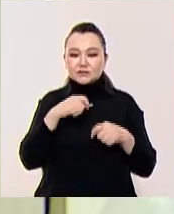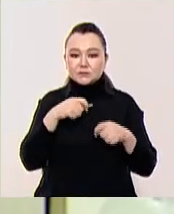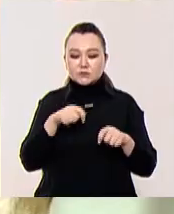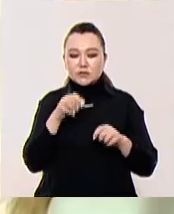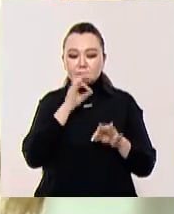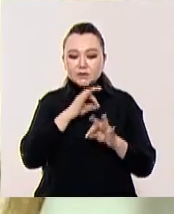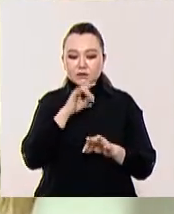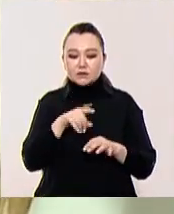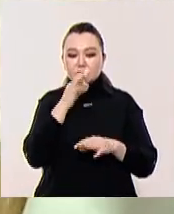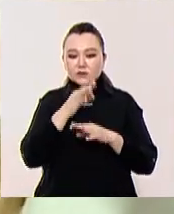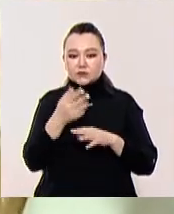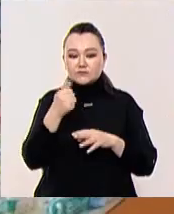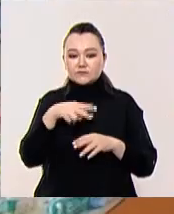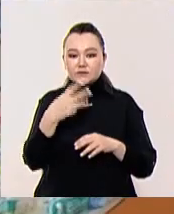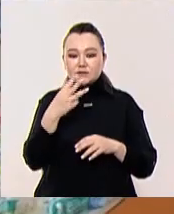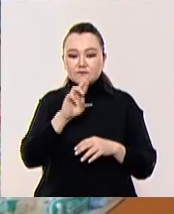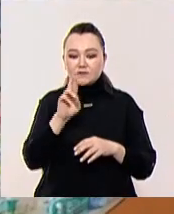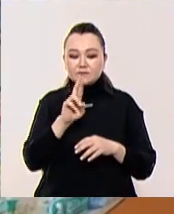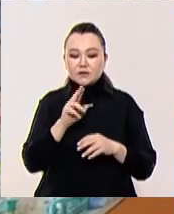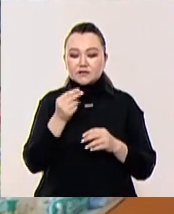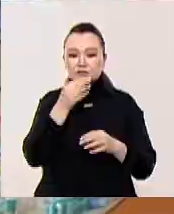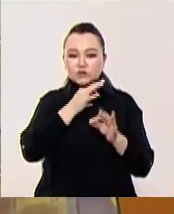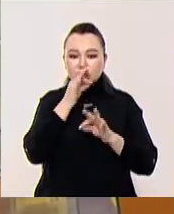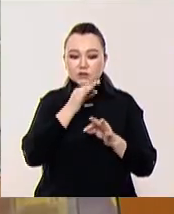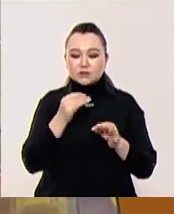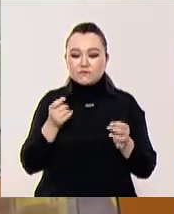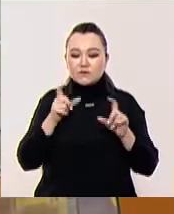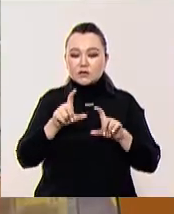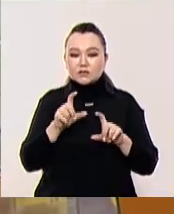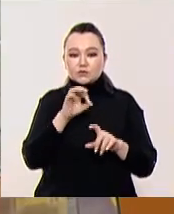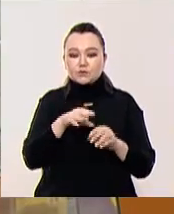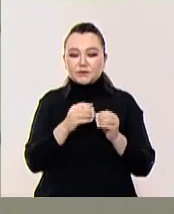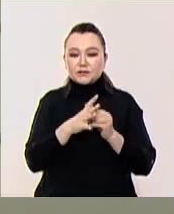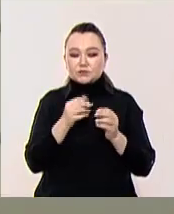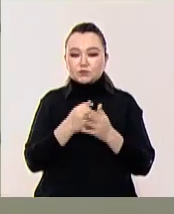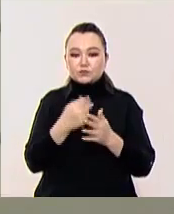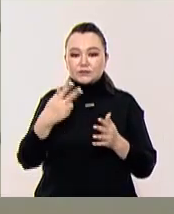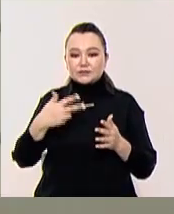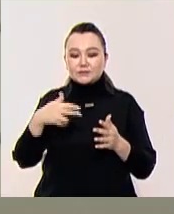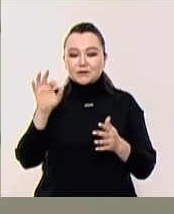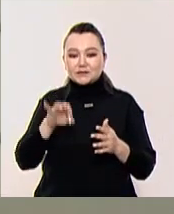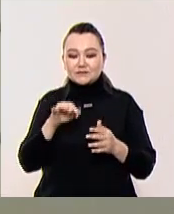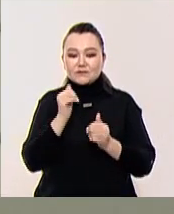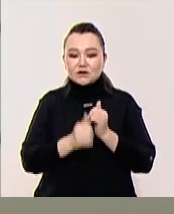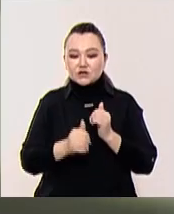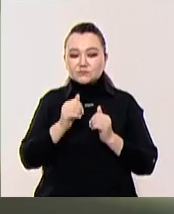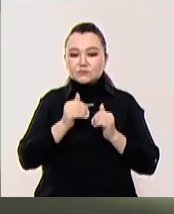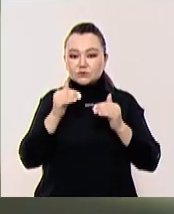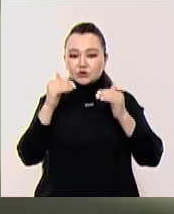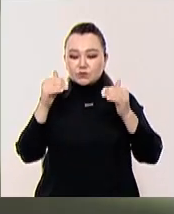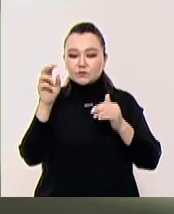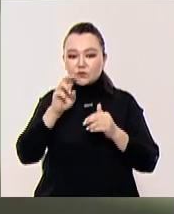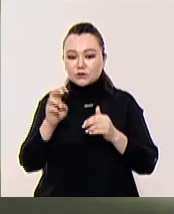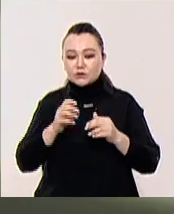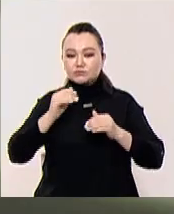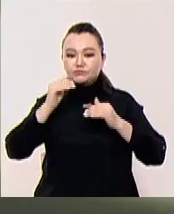Она признается, что с 23 января цены на лекарства выросли от 15 до 30%. С каждым скачком доллара